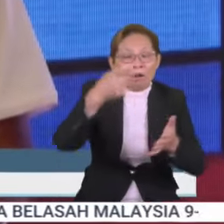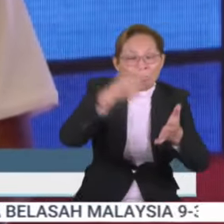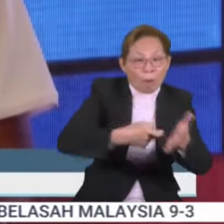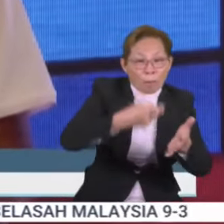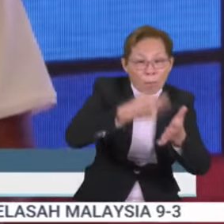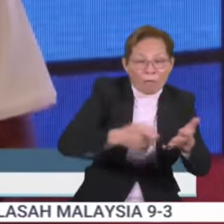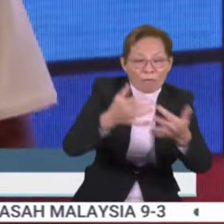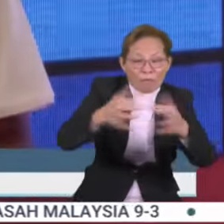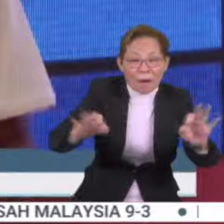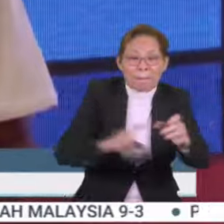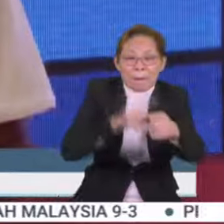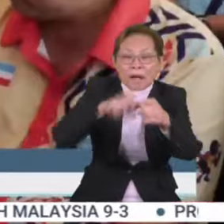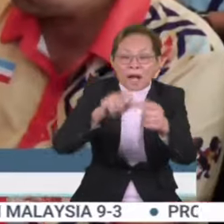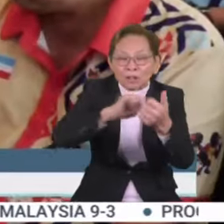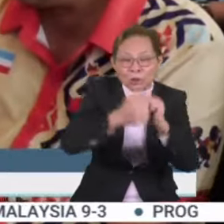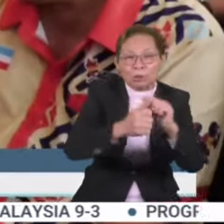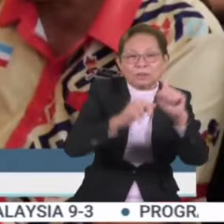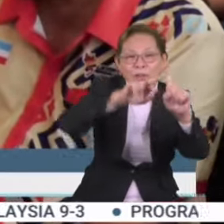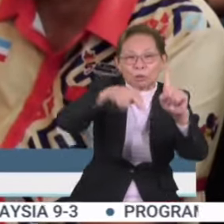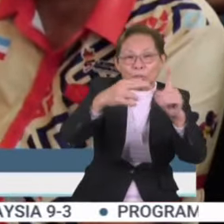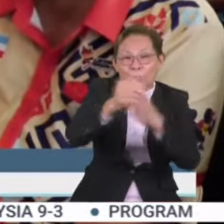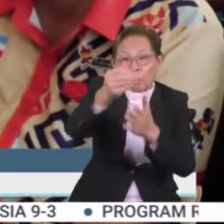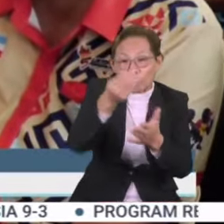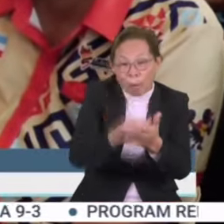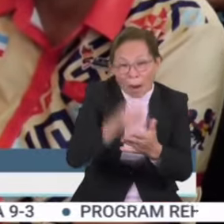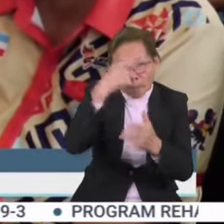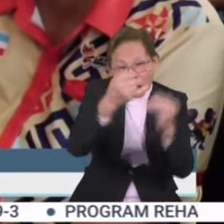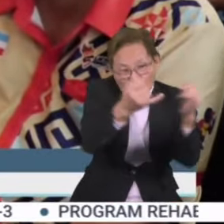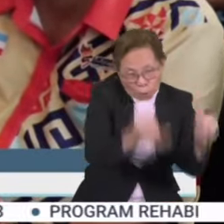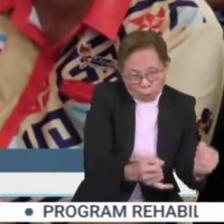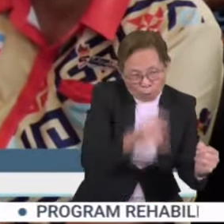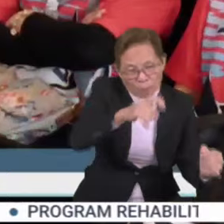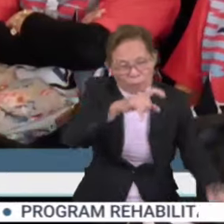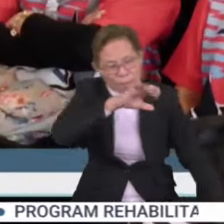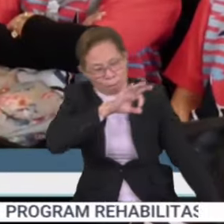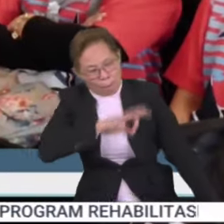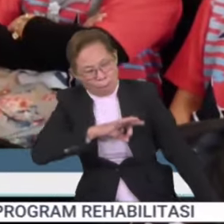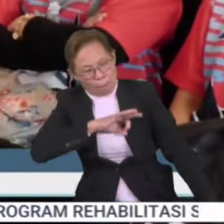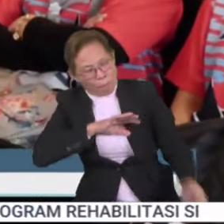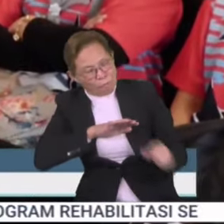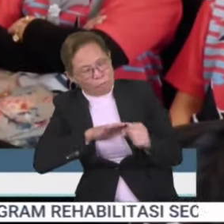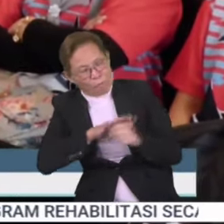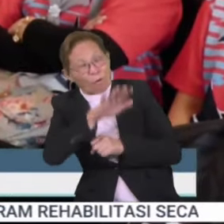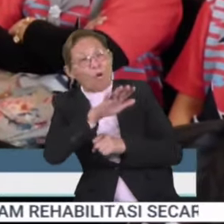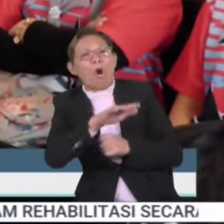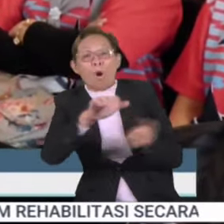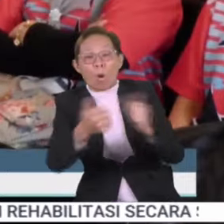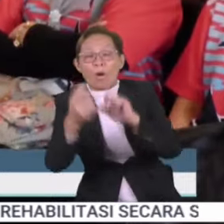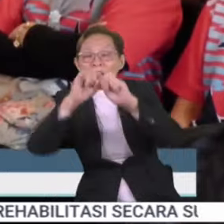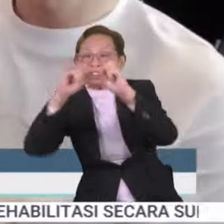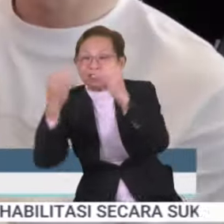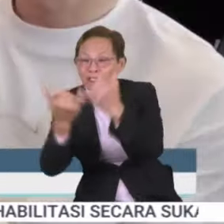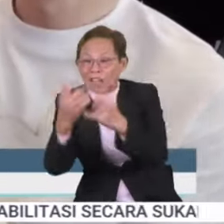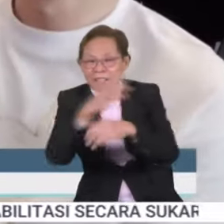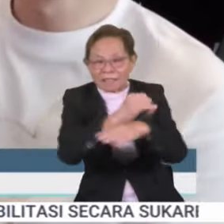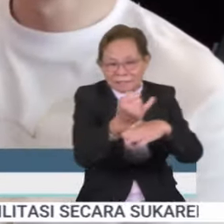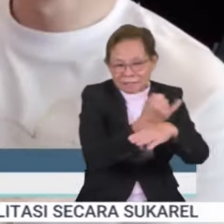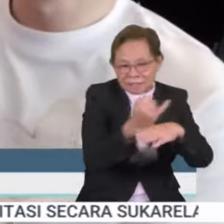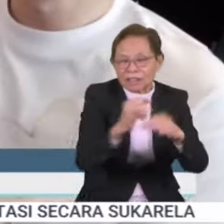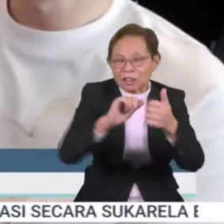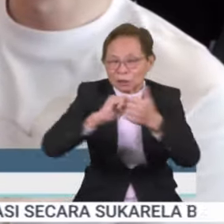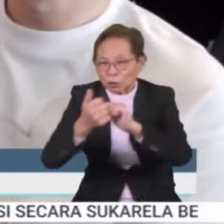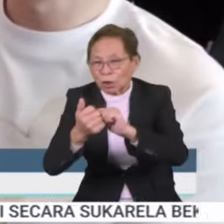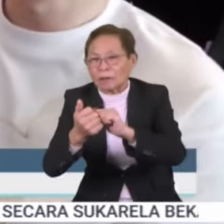Cukai berkaitan sukan sebanyak rm1000 bagi individu perlu dimanfaatkan sepenuhnya oleh Syarikat dan industri